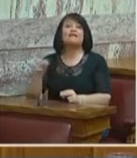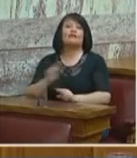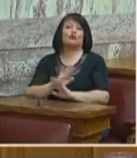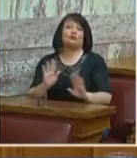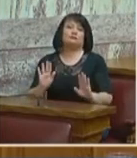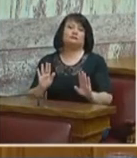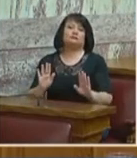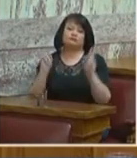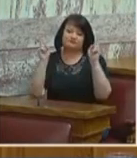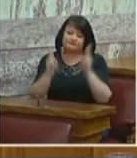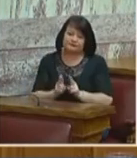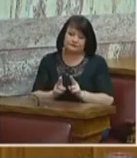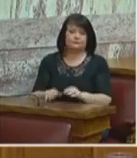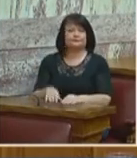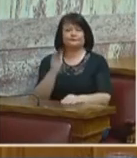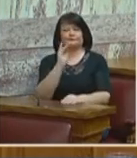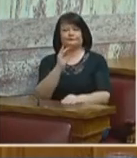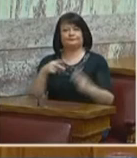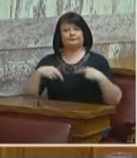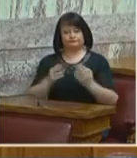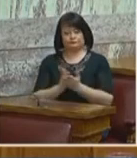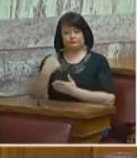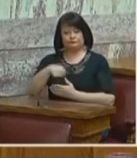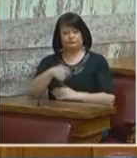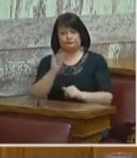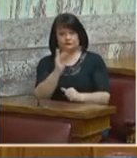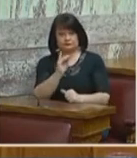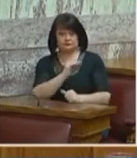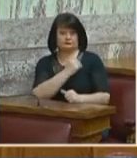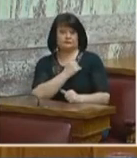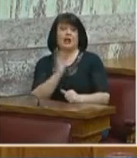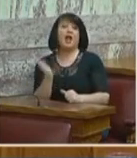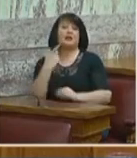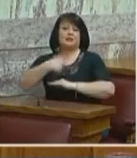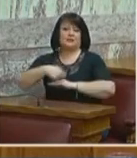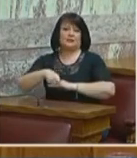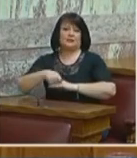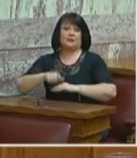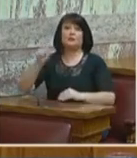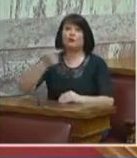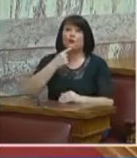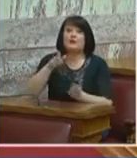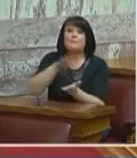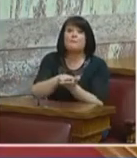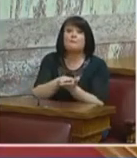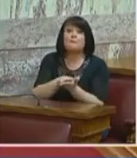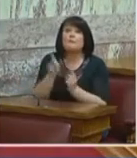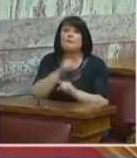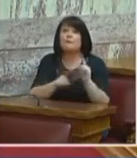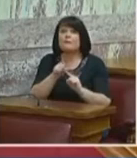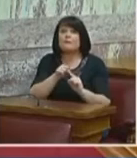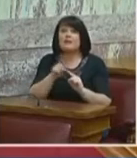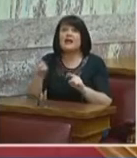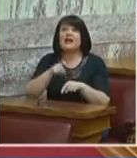της Δικαιοσύνης, όταν κληθώ και αν κληθώ από τη δικαιοσύνη, τον πρώτο που θα προτείνω ως μάρτυρα είναι το σημερινό Υπουργό, τον